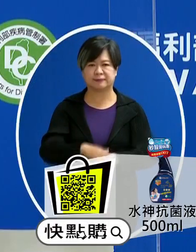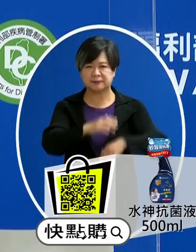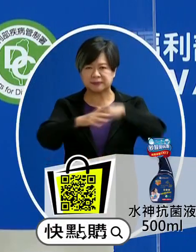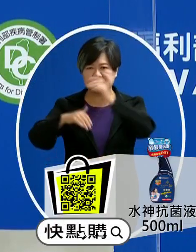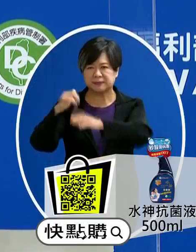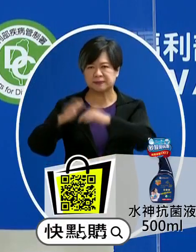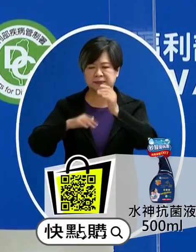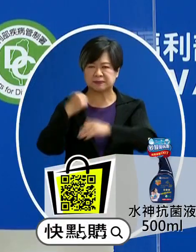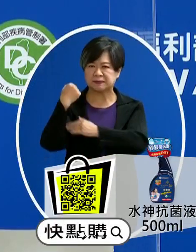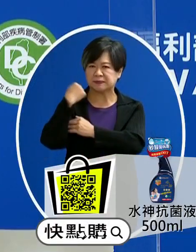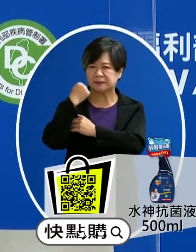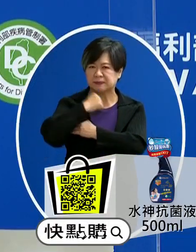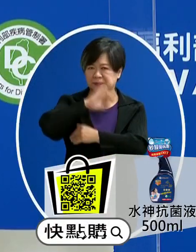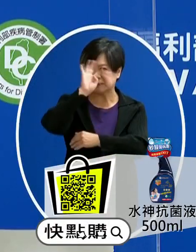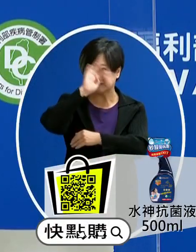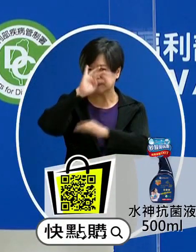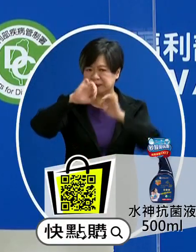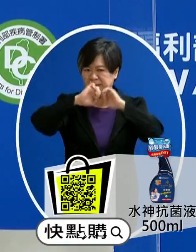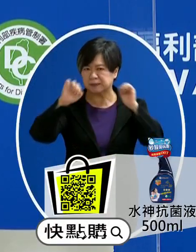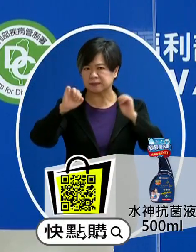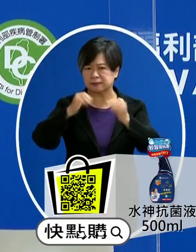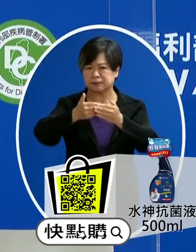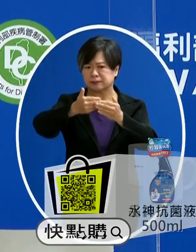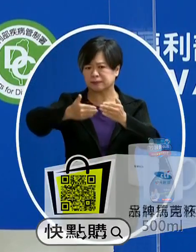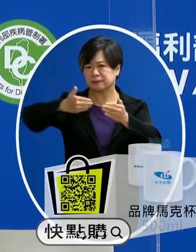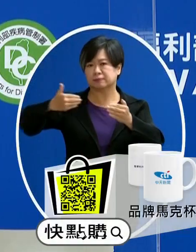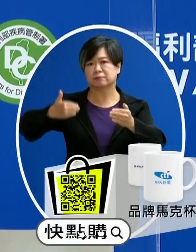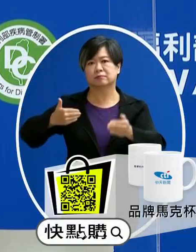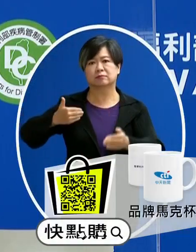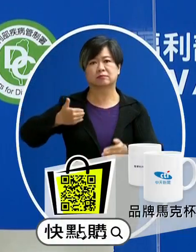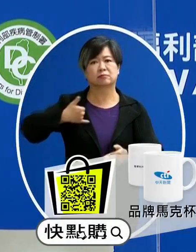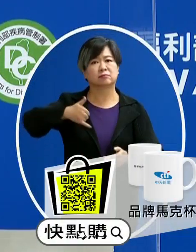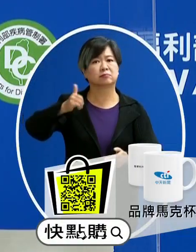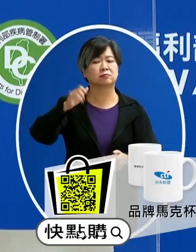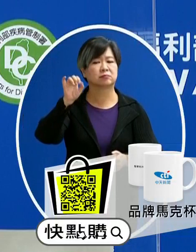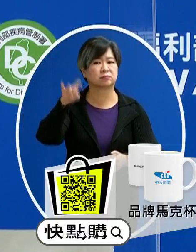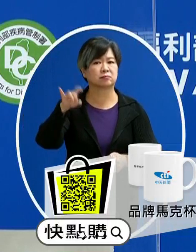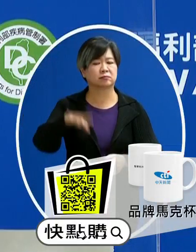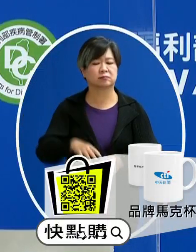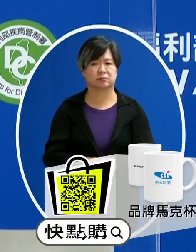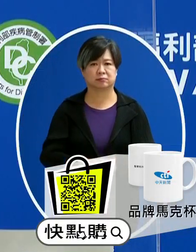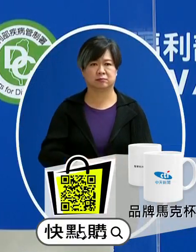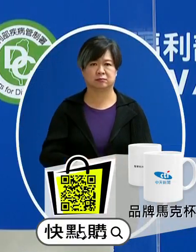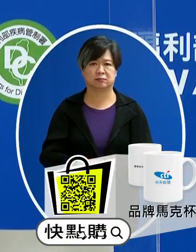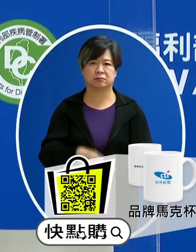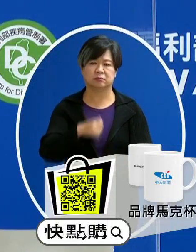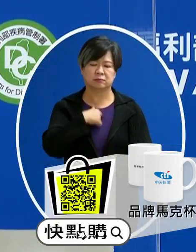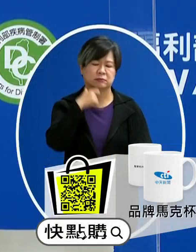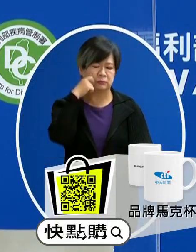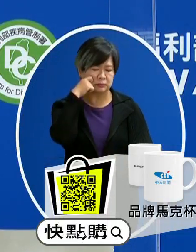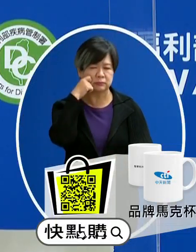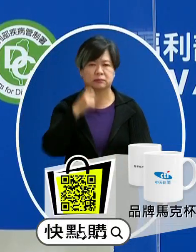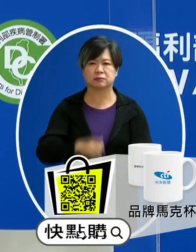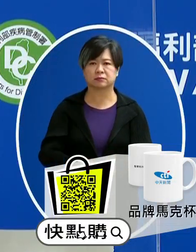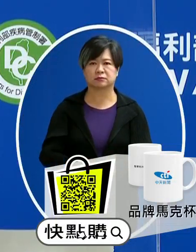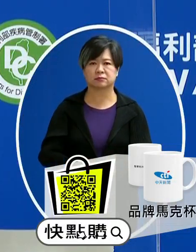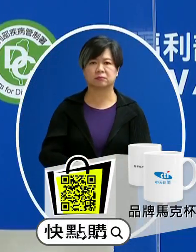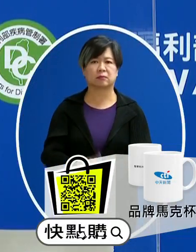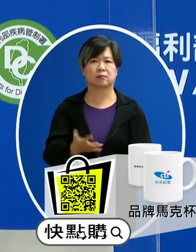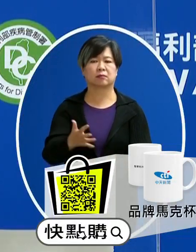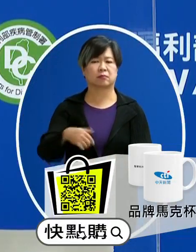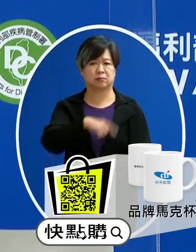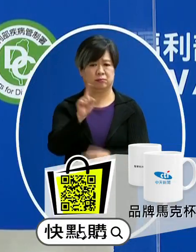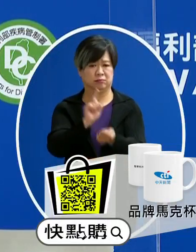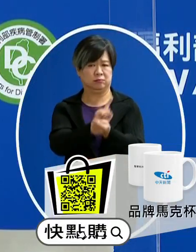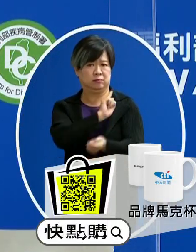做一些努力，才能够把这个医调清楚。那这一次里面当然有相当的困难了，他因为大家可能